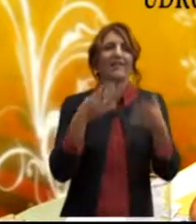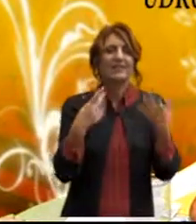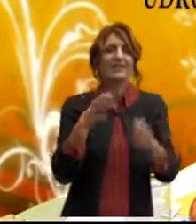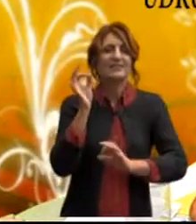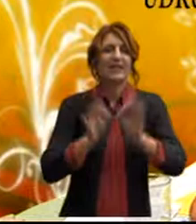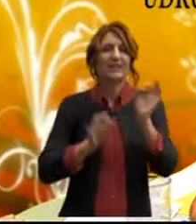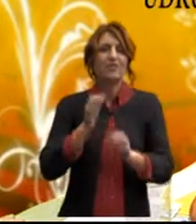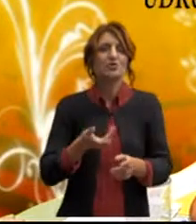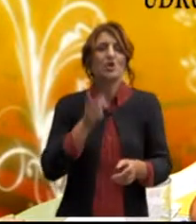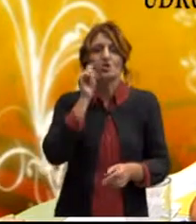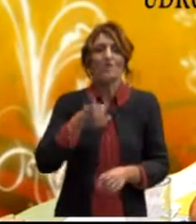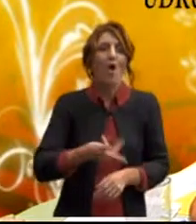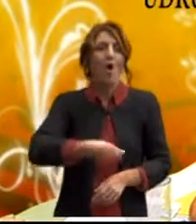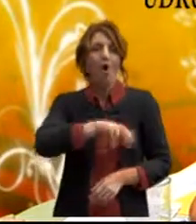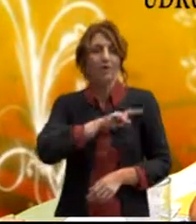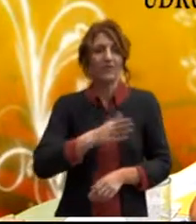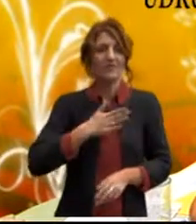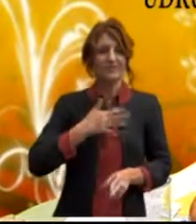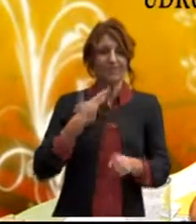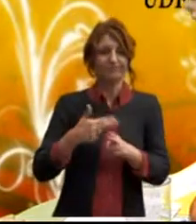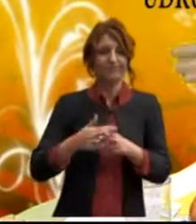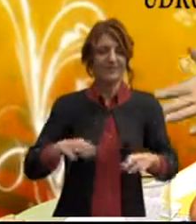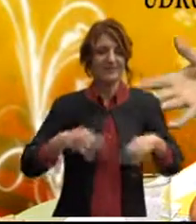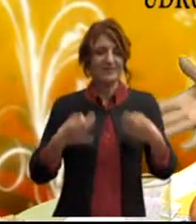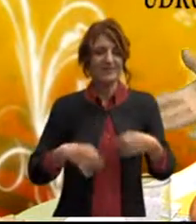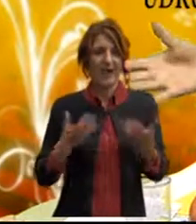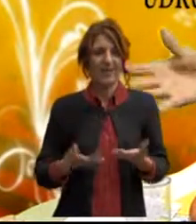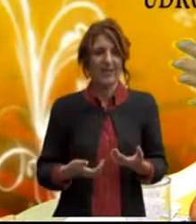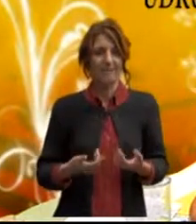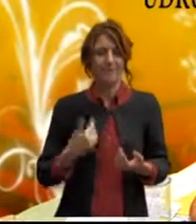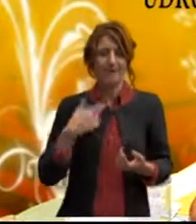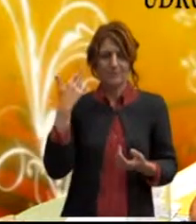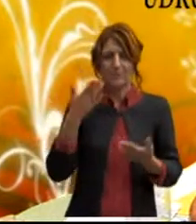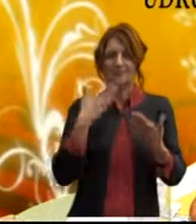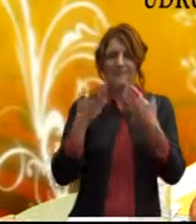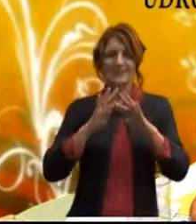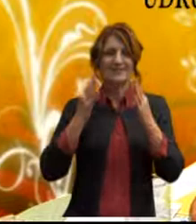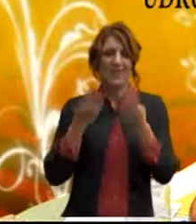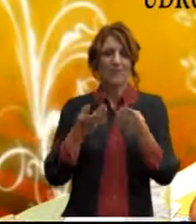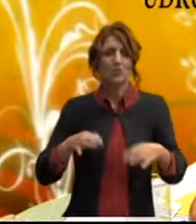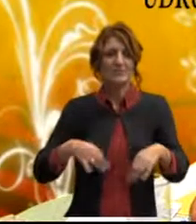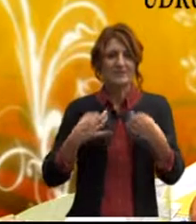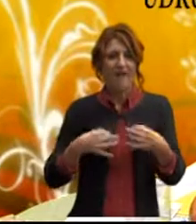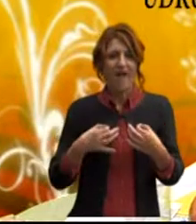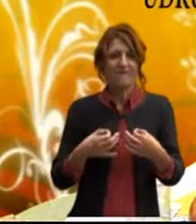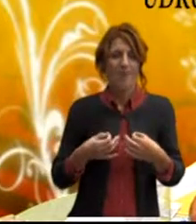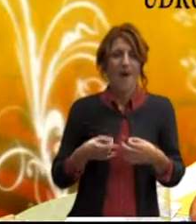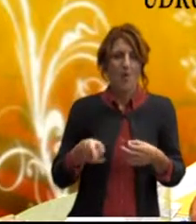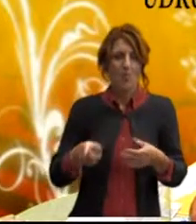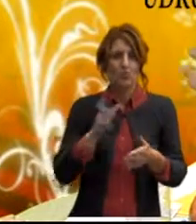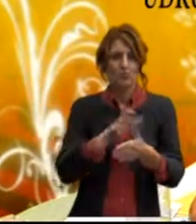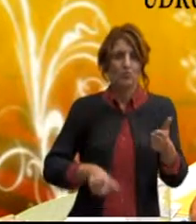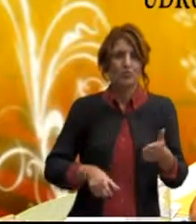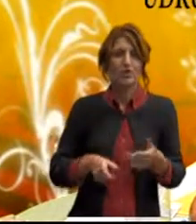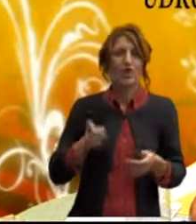90% odgovornosti za svoje mentalno zdravlje. Absolutno. Koliko god, evo, ja sam u savjetu zdravlja pri skupštini. Ja mislim da mi smo